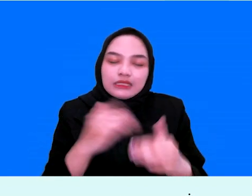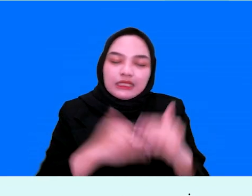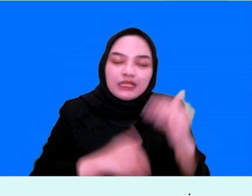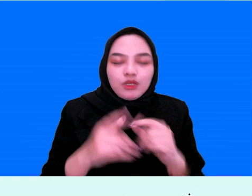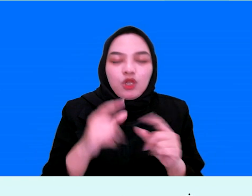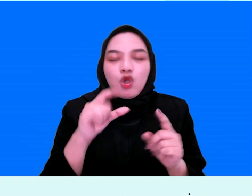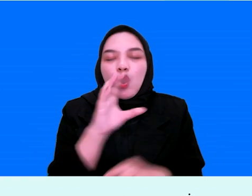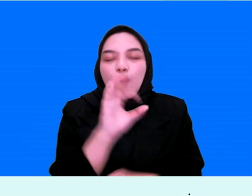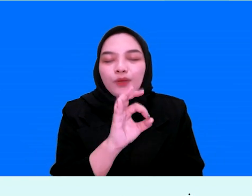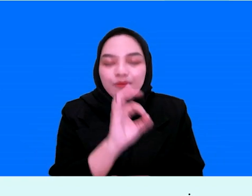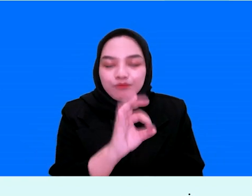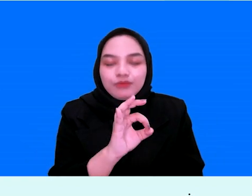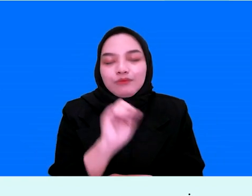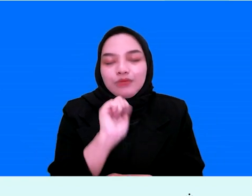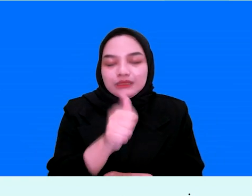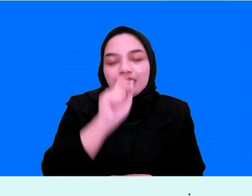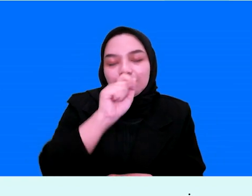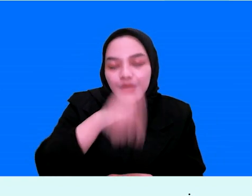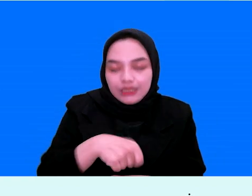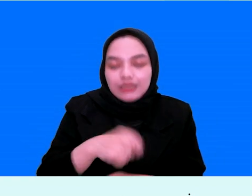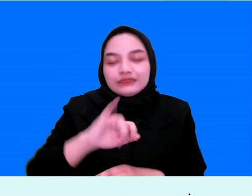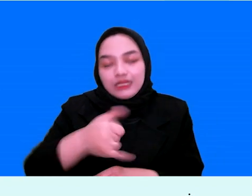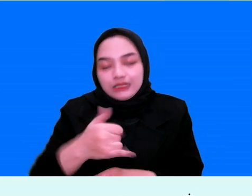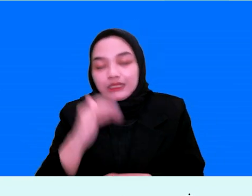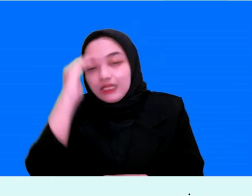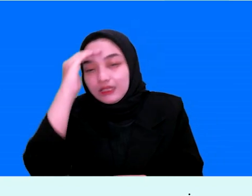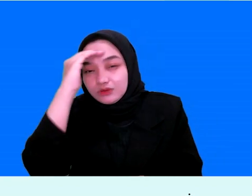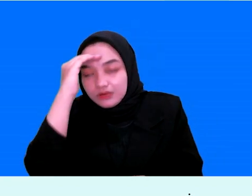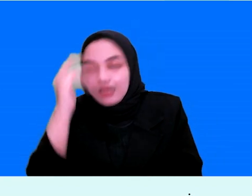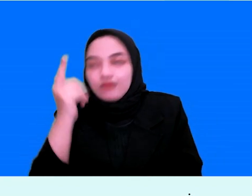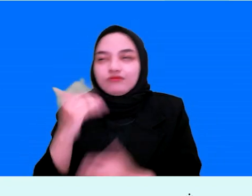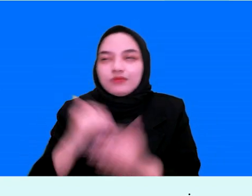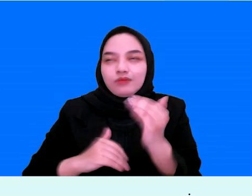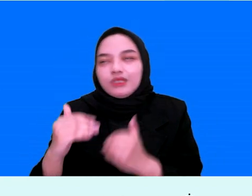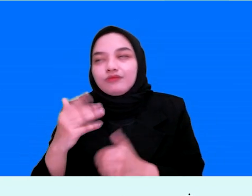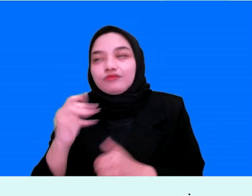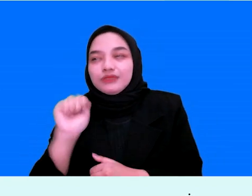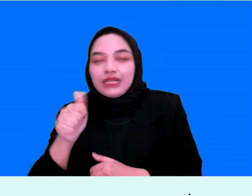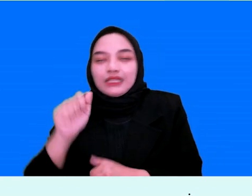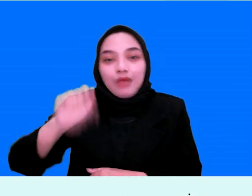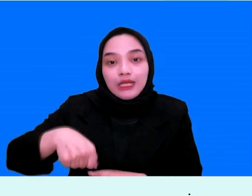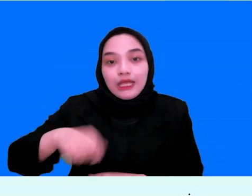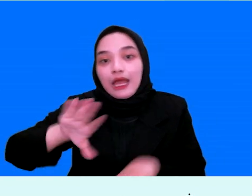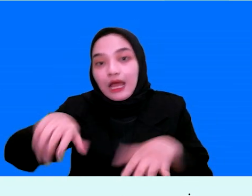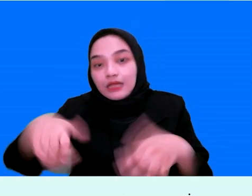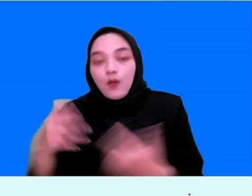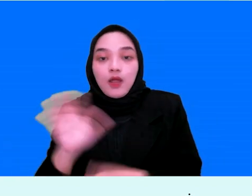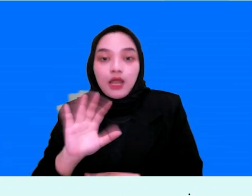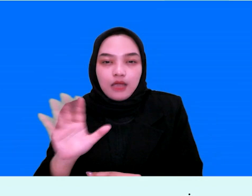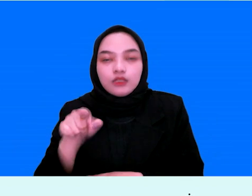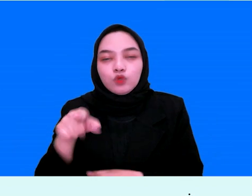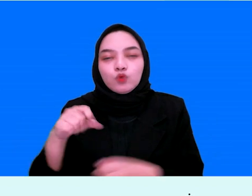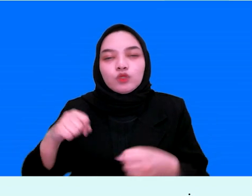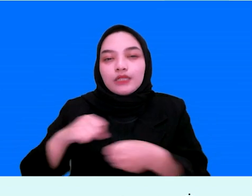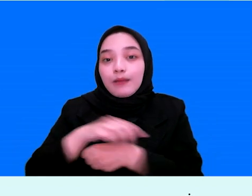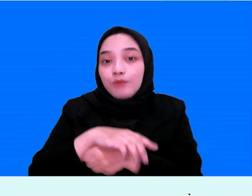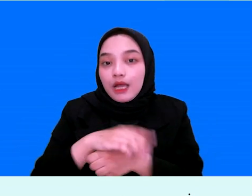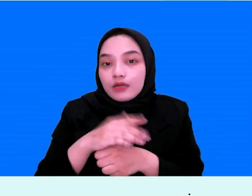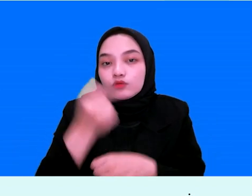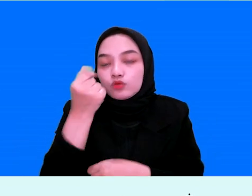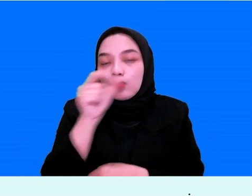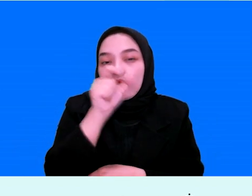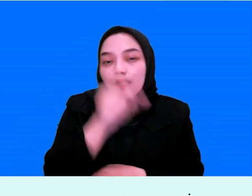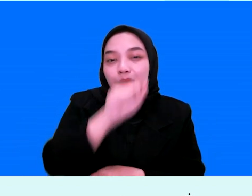pada prinsip operable, di mana 42% itu isunya karena operable. Nah, ini dampaknya adalah pada pengguna